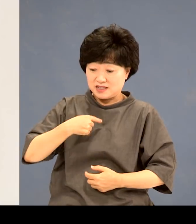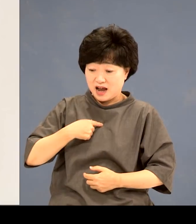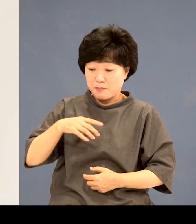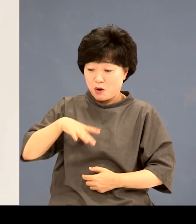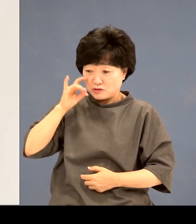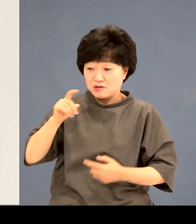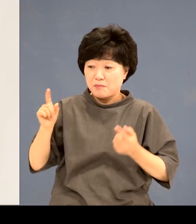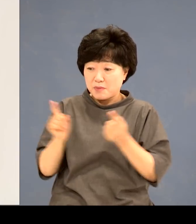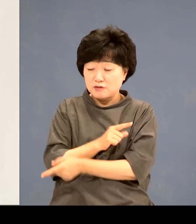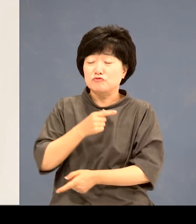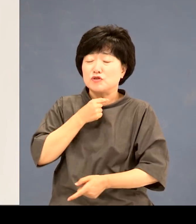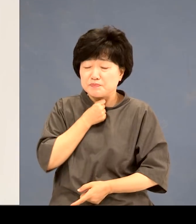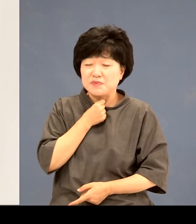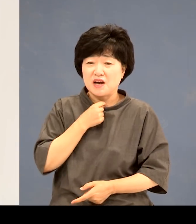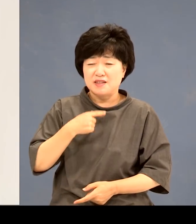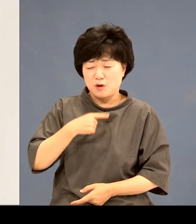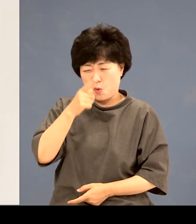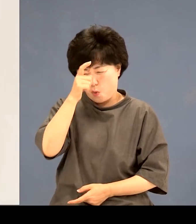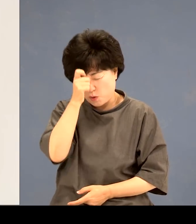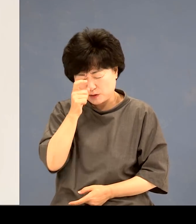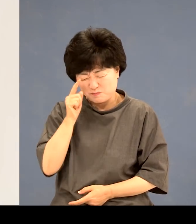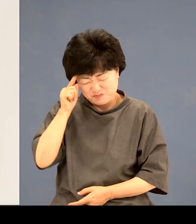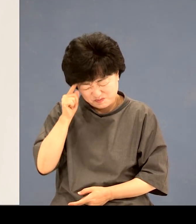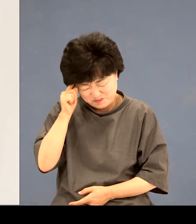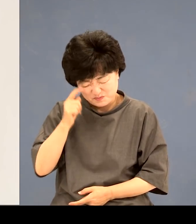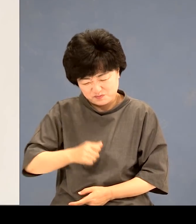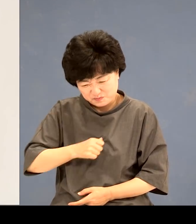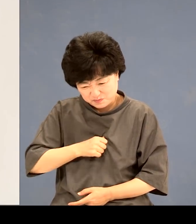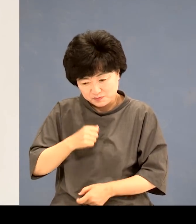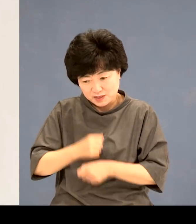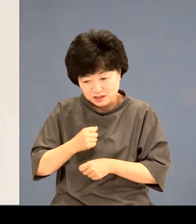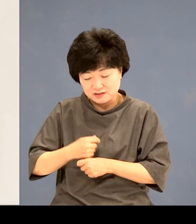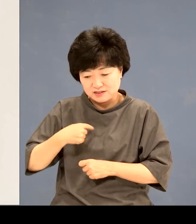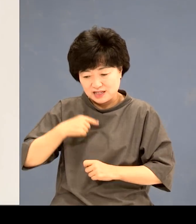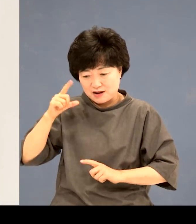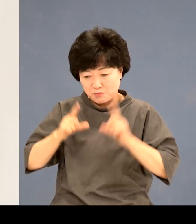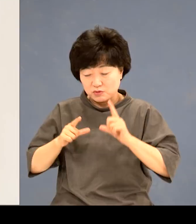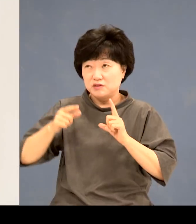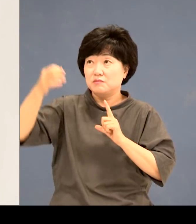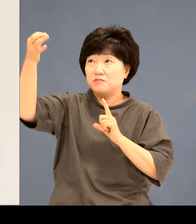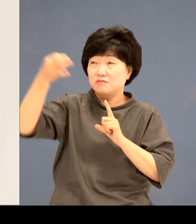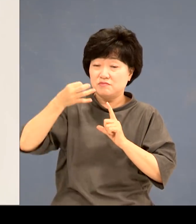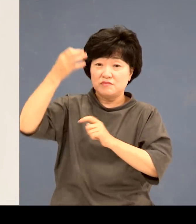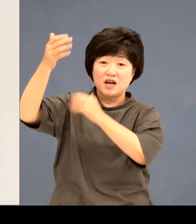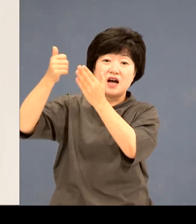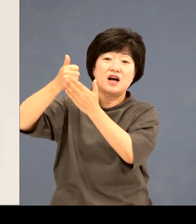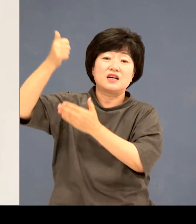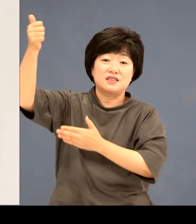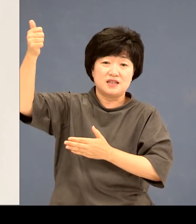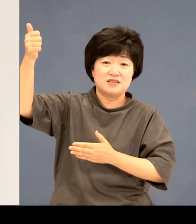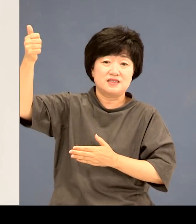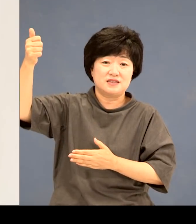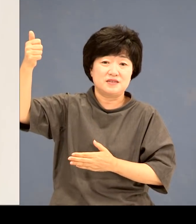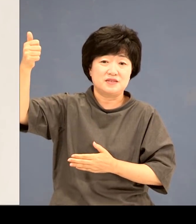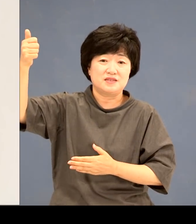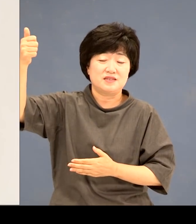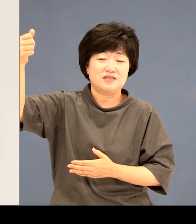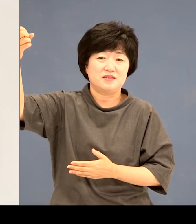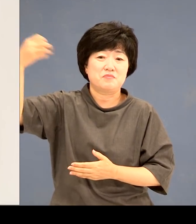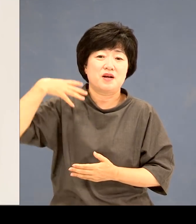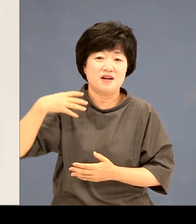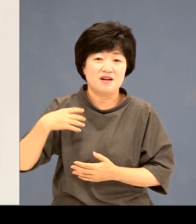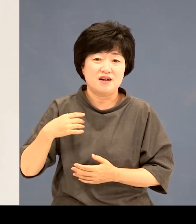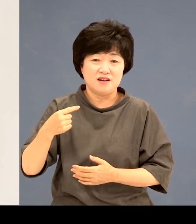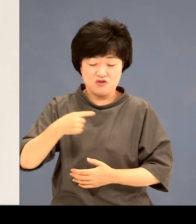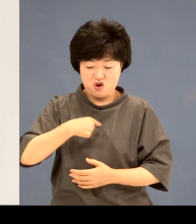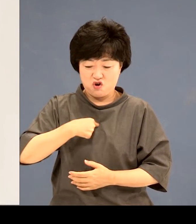싶었다. 내가 한 영혼을 얼마나 사랑하는지 그 안 바뀌는 유대인들을 보면서 선교의 대상은